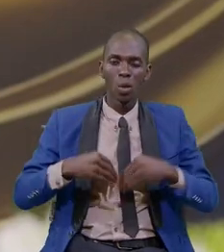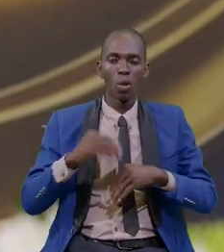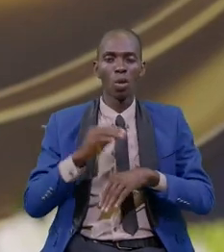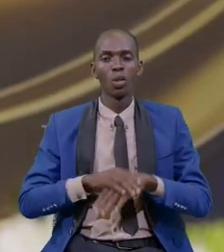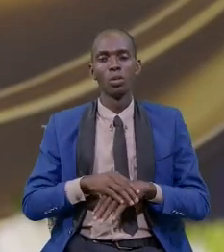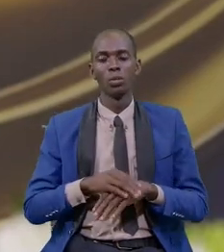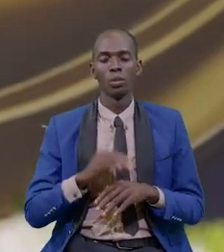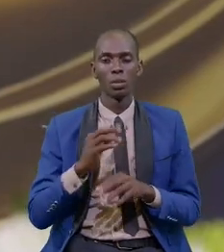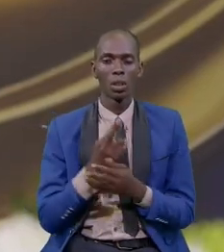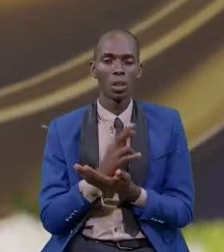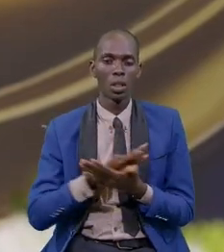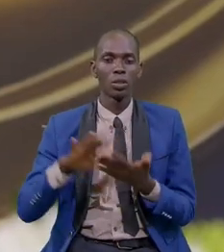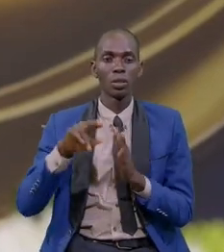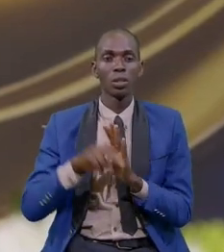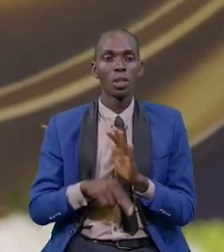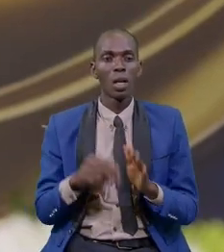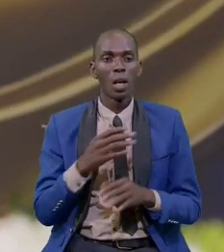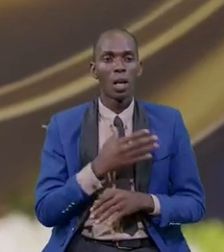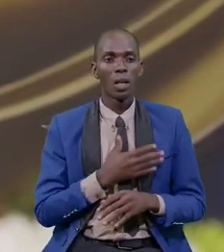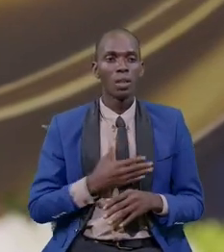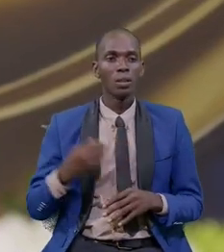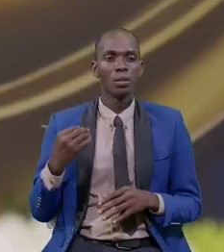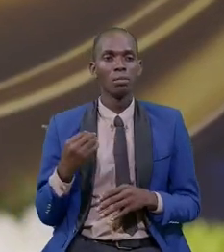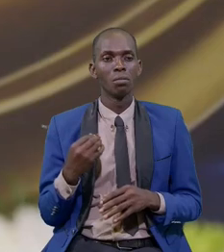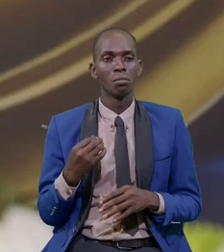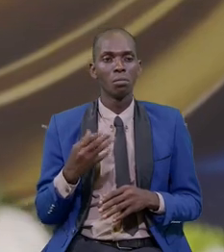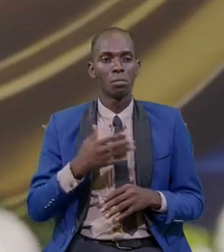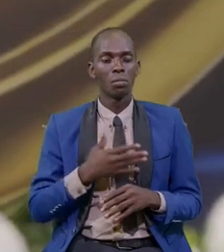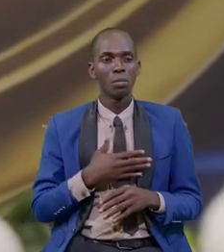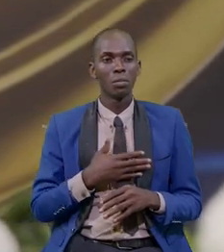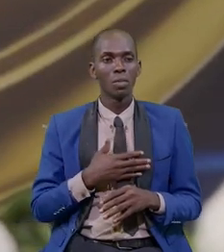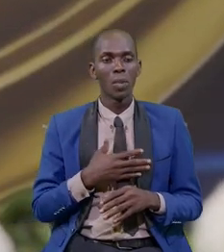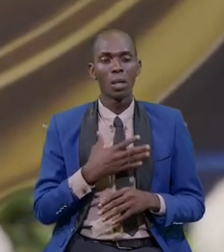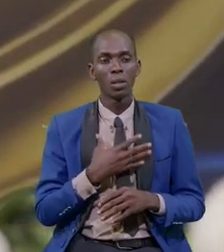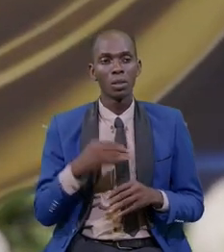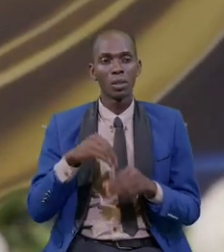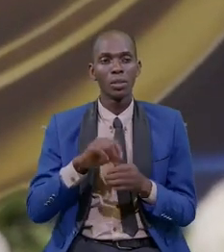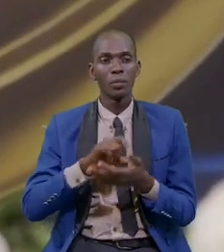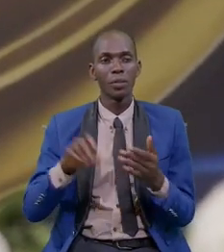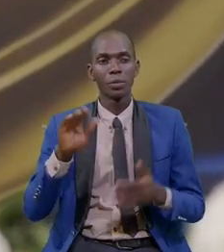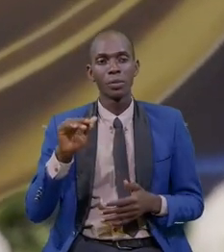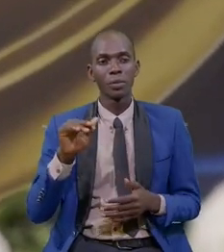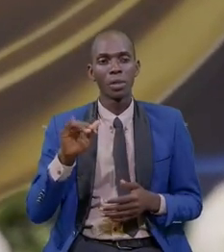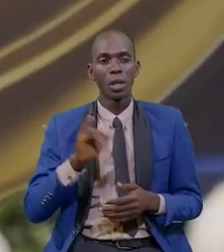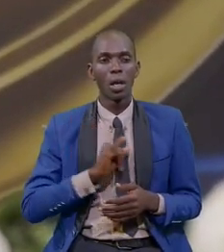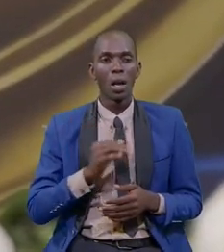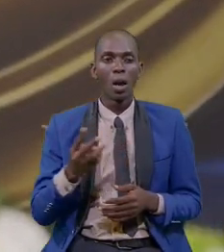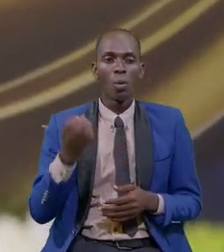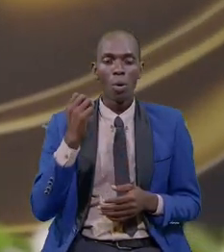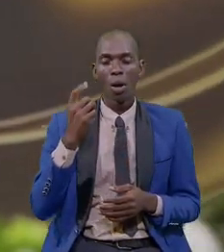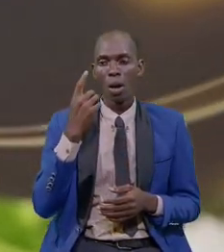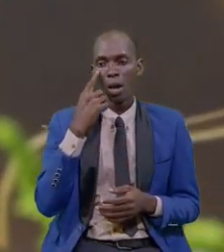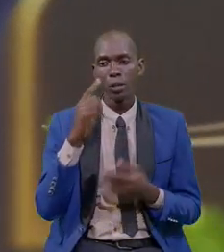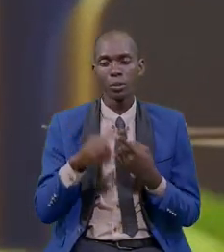vêtement. J'avais ma droiture pour manteau et pour turban. Verset 15, j'étais l'œil de